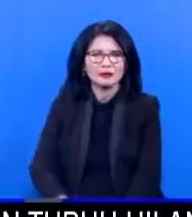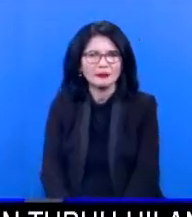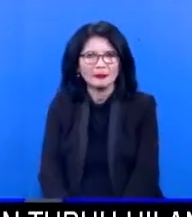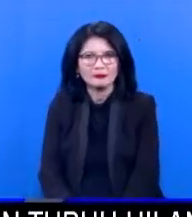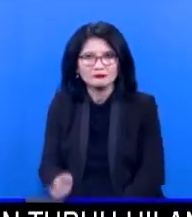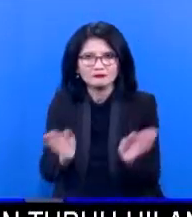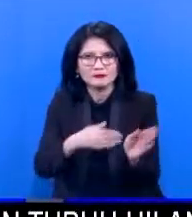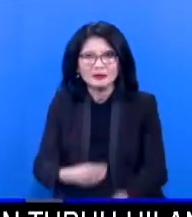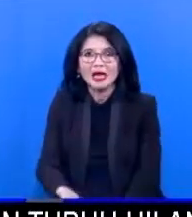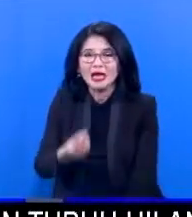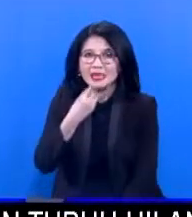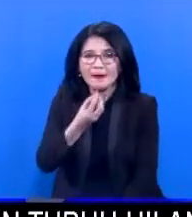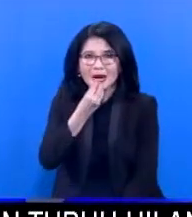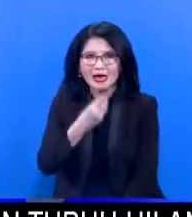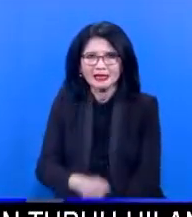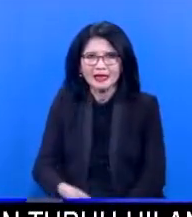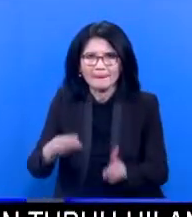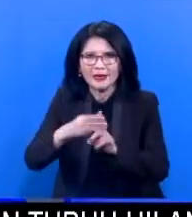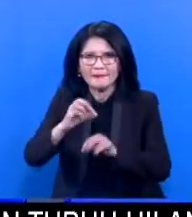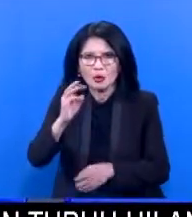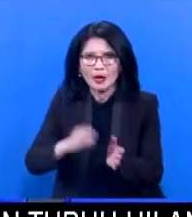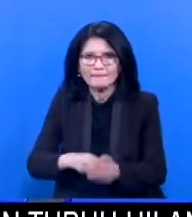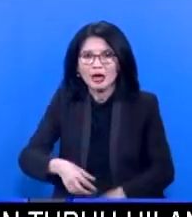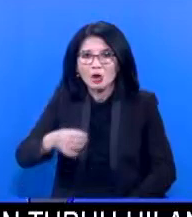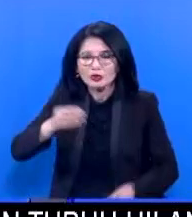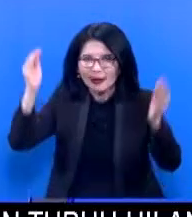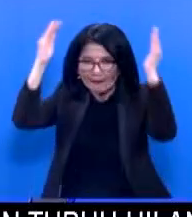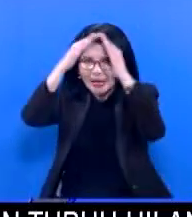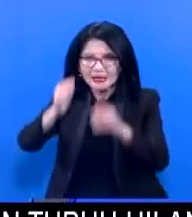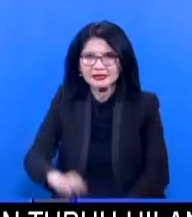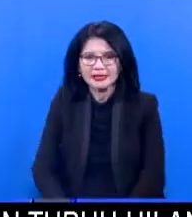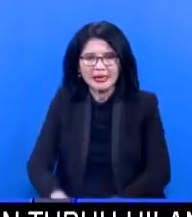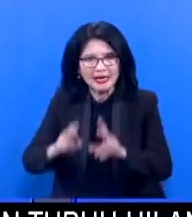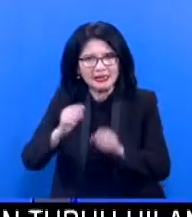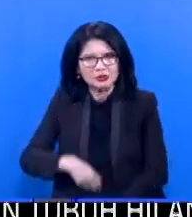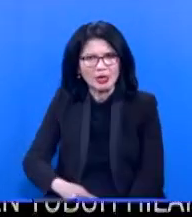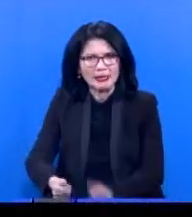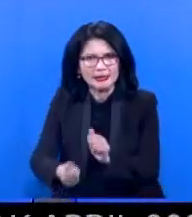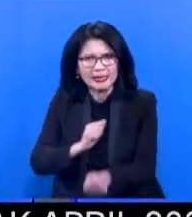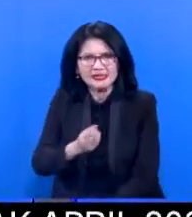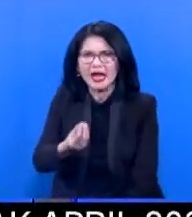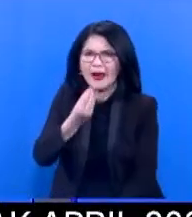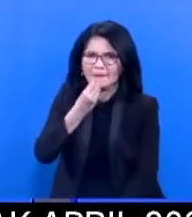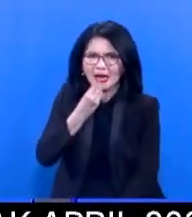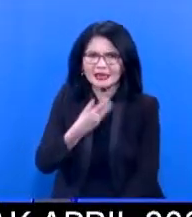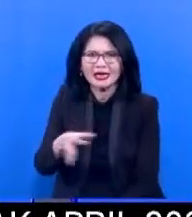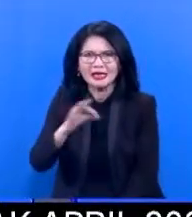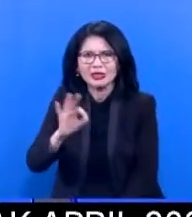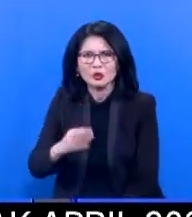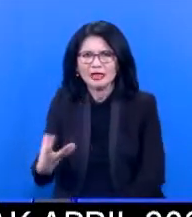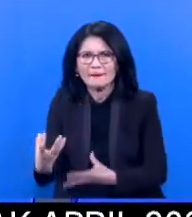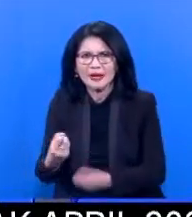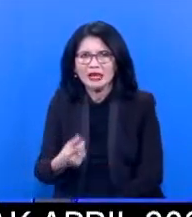Kita ke informasi pangan. Balai Besar POM Makassar menguji 20 jenis pangan dan bahan makanan di Pasar Lakesi, Kota Parepare, Sulawesi